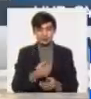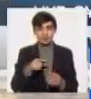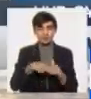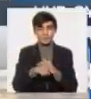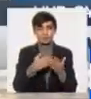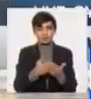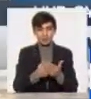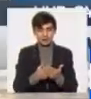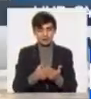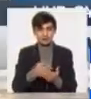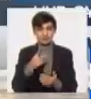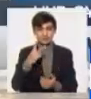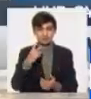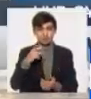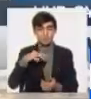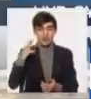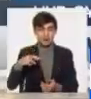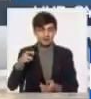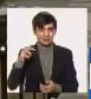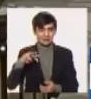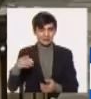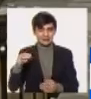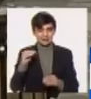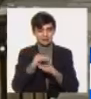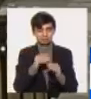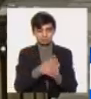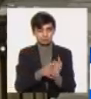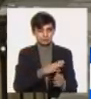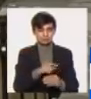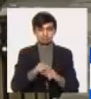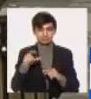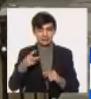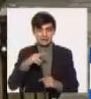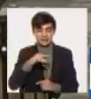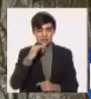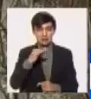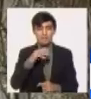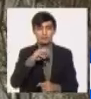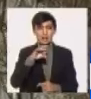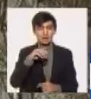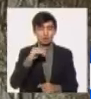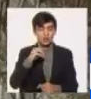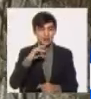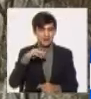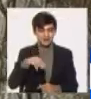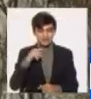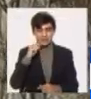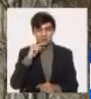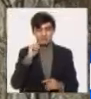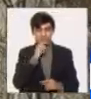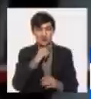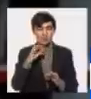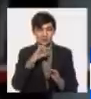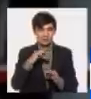сумму более 200 миллиардов тенге. Экономист Мируэрт Махмутова пояснила, речь шла о годовом